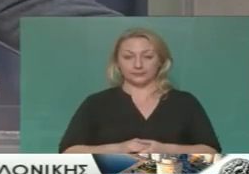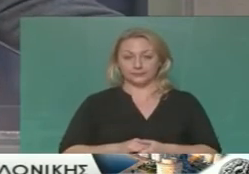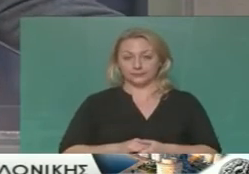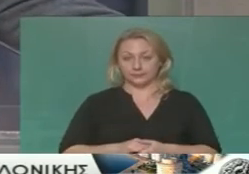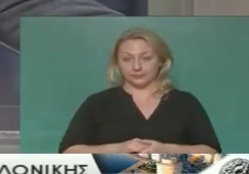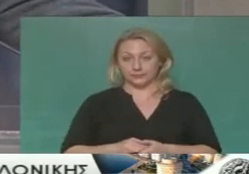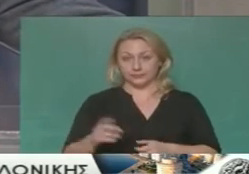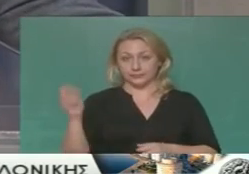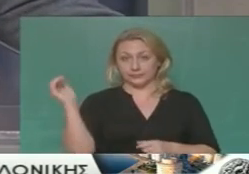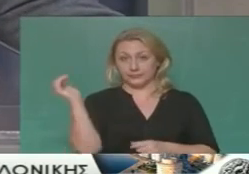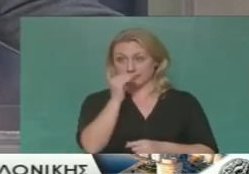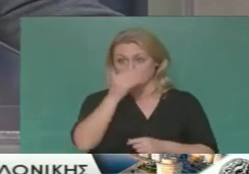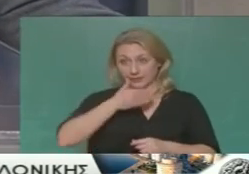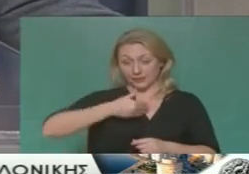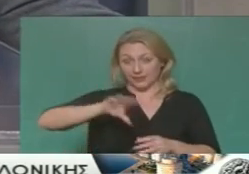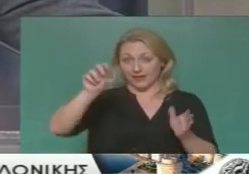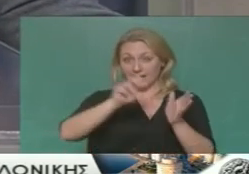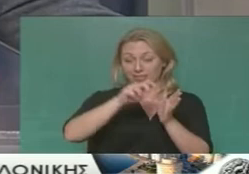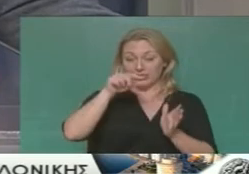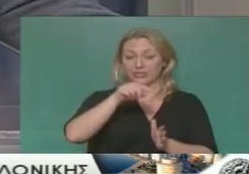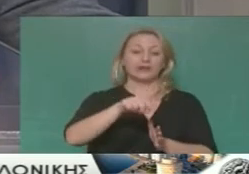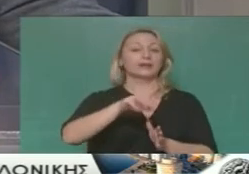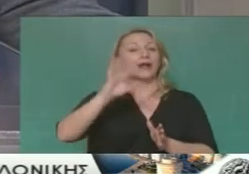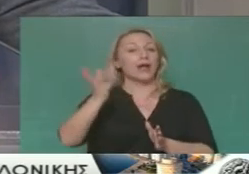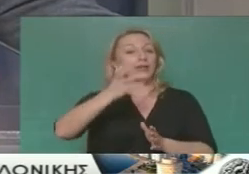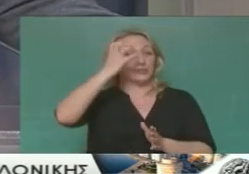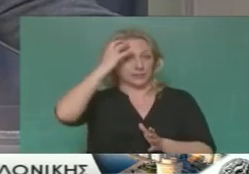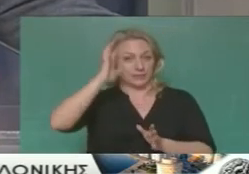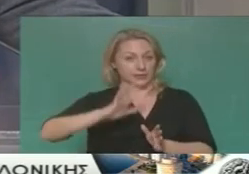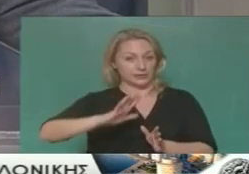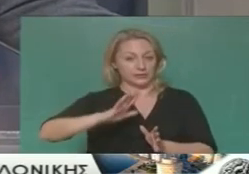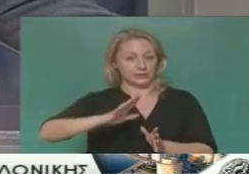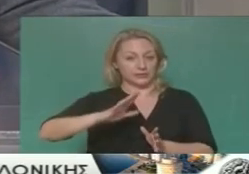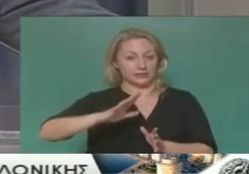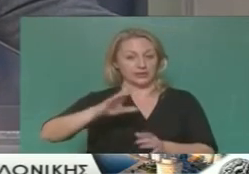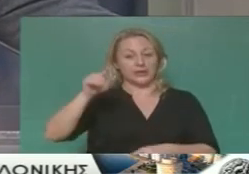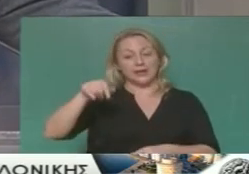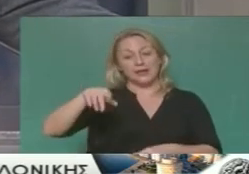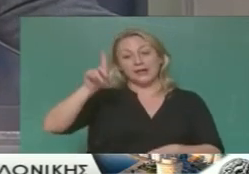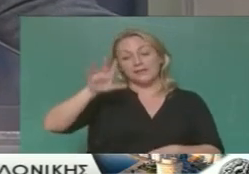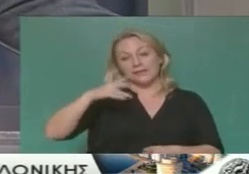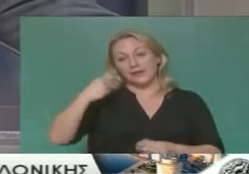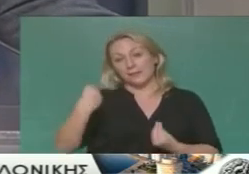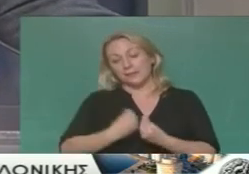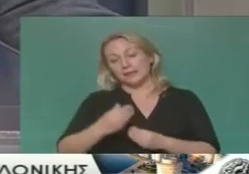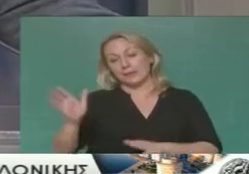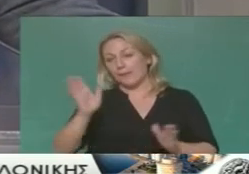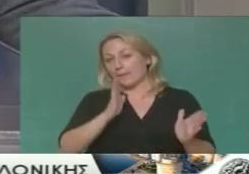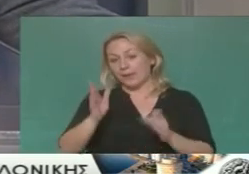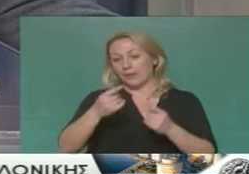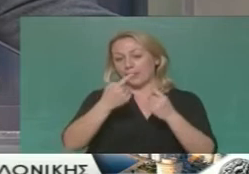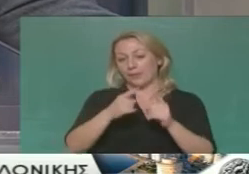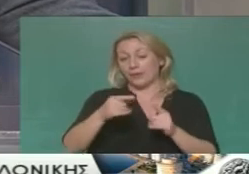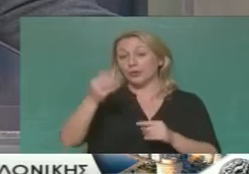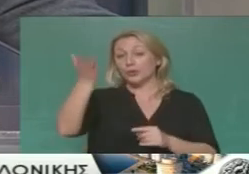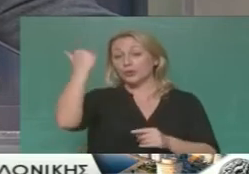Μέσα σε πολύ σύντομο χρονικά διάστημα τότε στην Αθήνα, άμα θυμάστε καλά, το οποίο βέβαια δεν ευνούσαν τότε εποχές, είχε αλλάξει